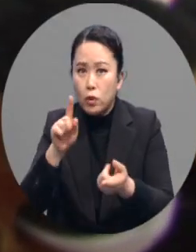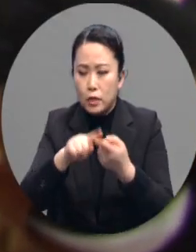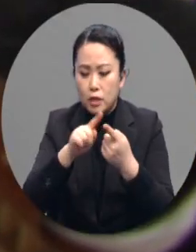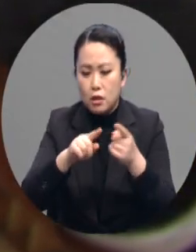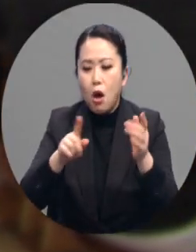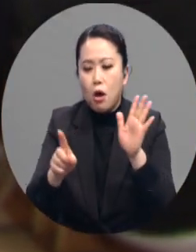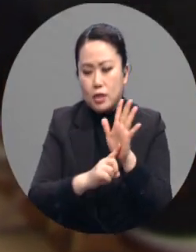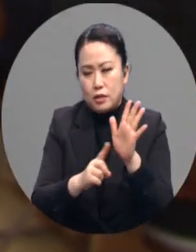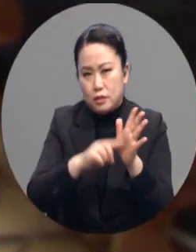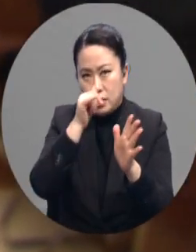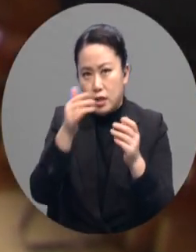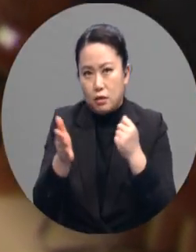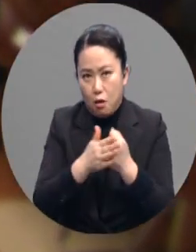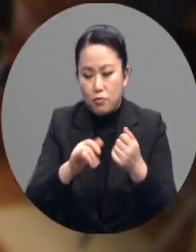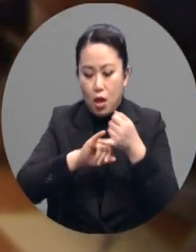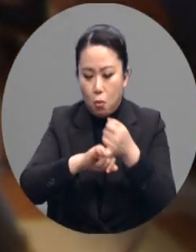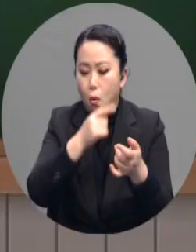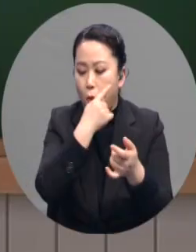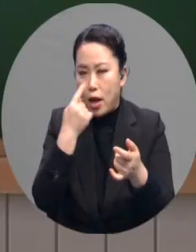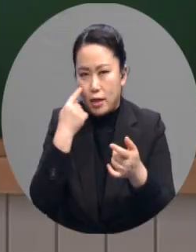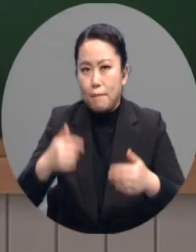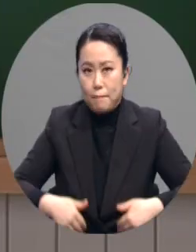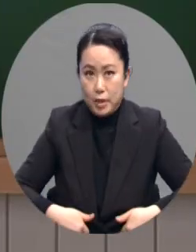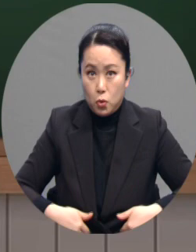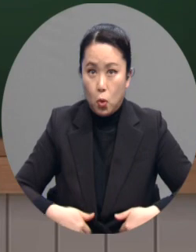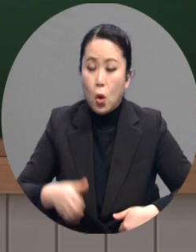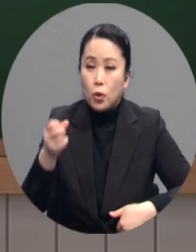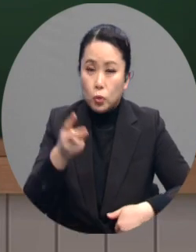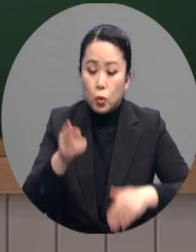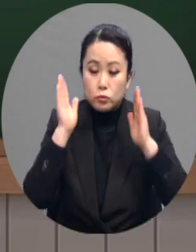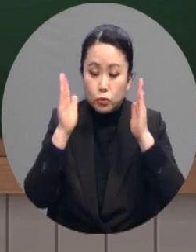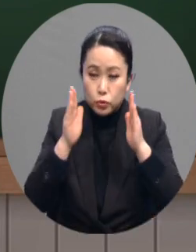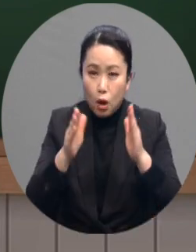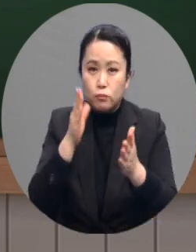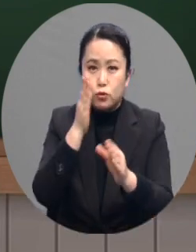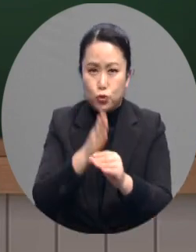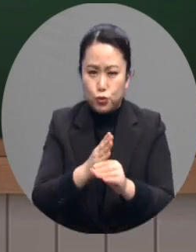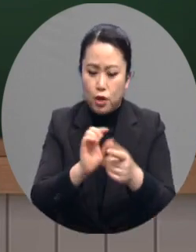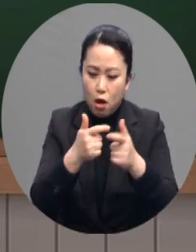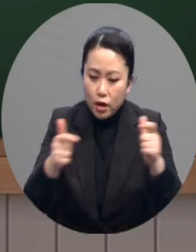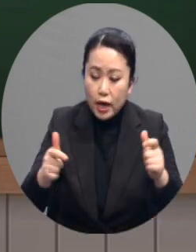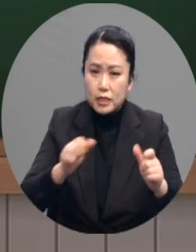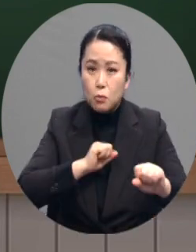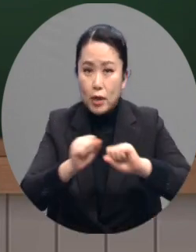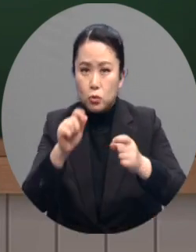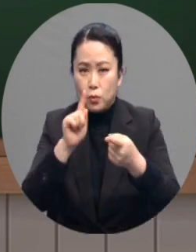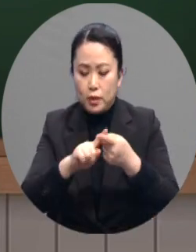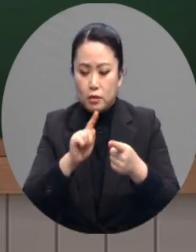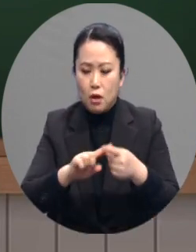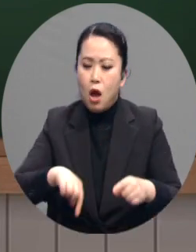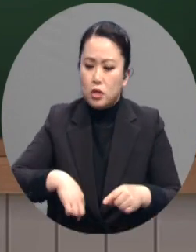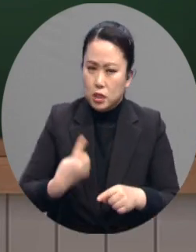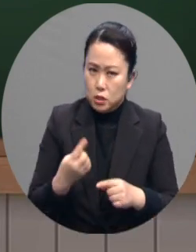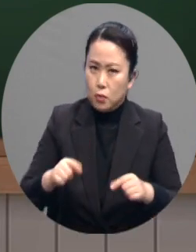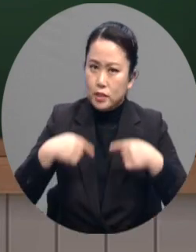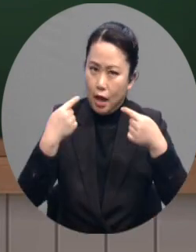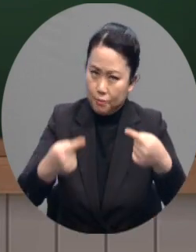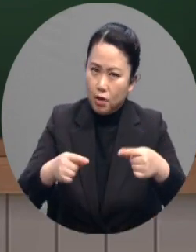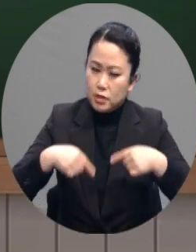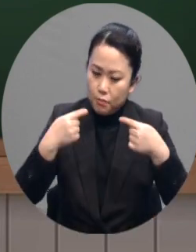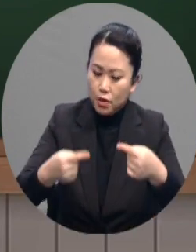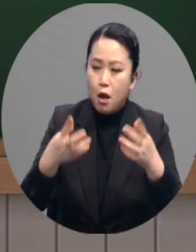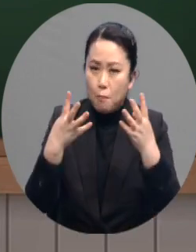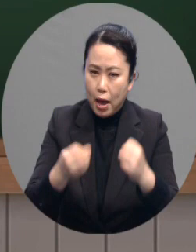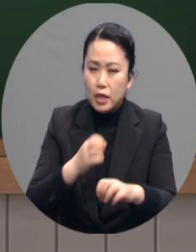것도 중요합니다. 이 밖에 수업 과정의 다양한 활동에 능동적으로 참여해야 하고 이를 통해 자신만의